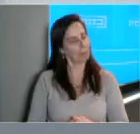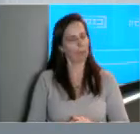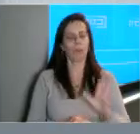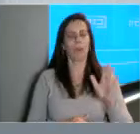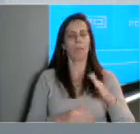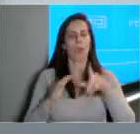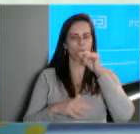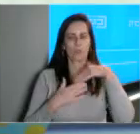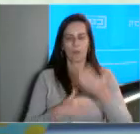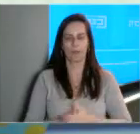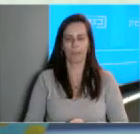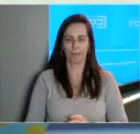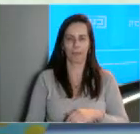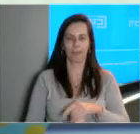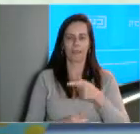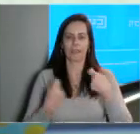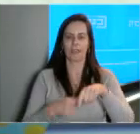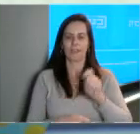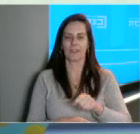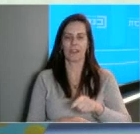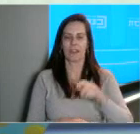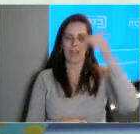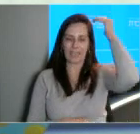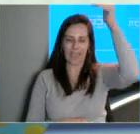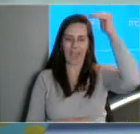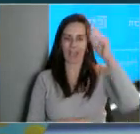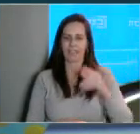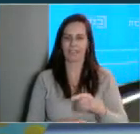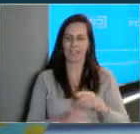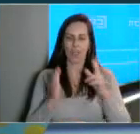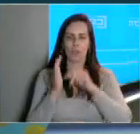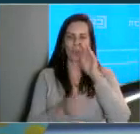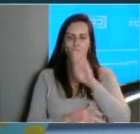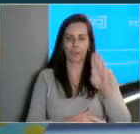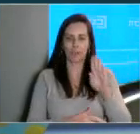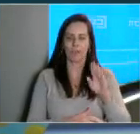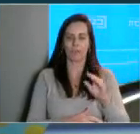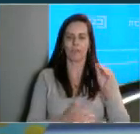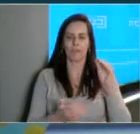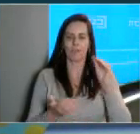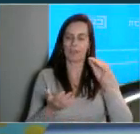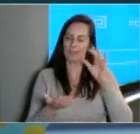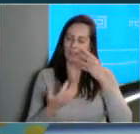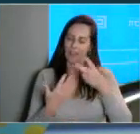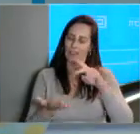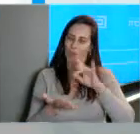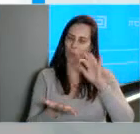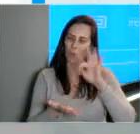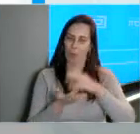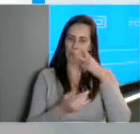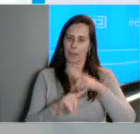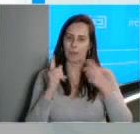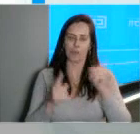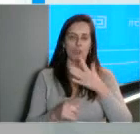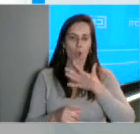אז בוא נעבור לציוץ הבא. הציוץ של חבר הכנסת גנץ. גנץ לקח תמונה של נתניהו ונתן לה פרספקטיבה חדשה.